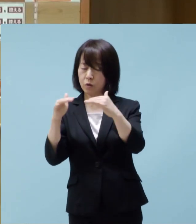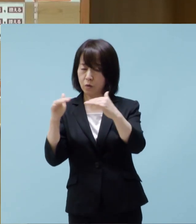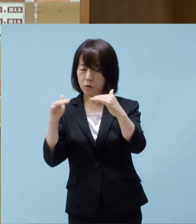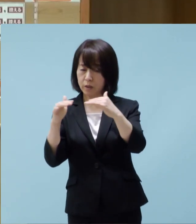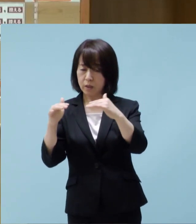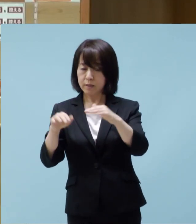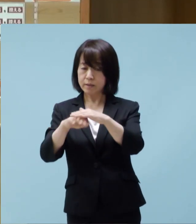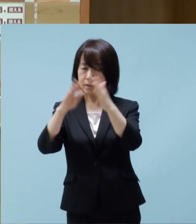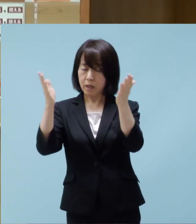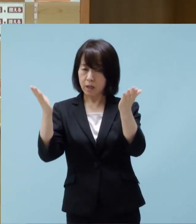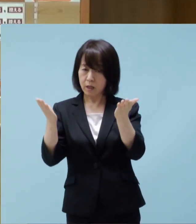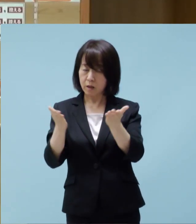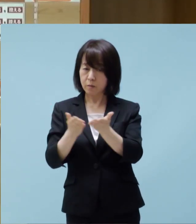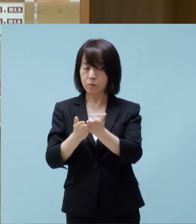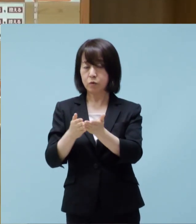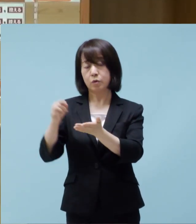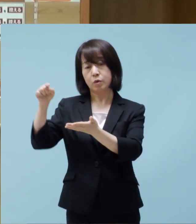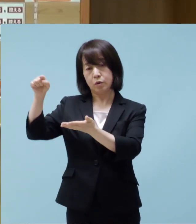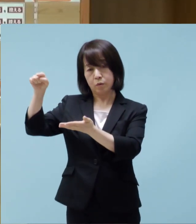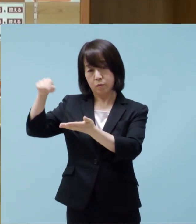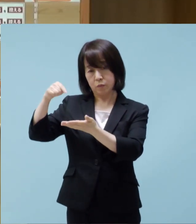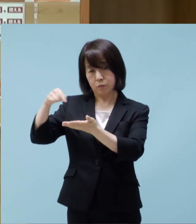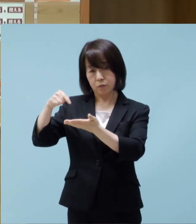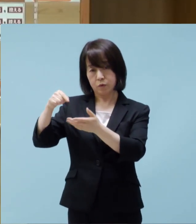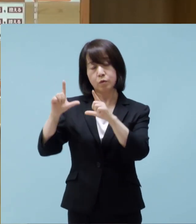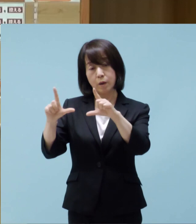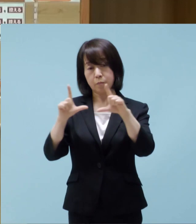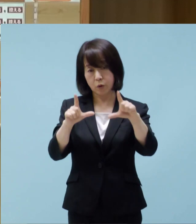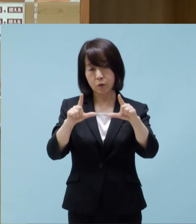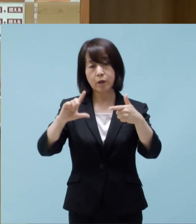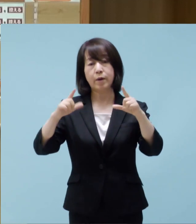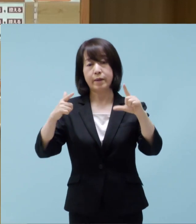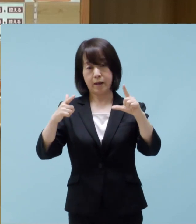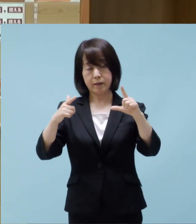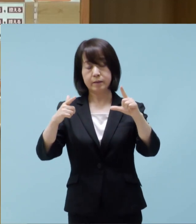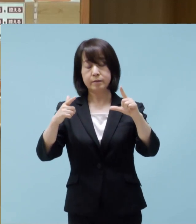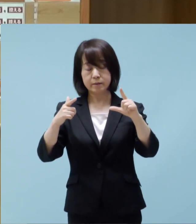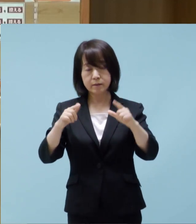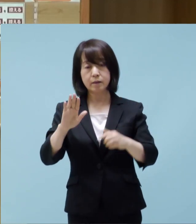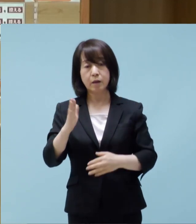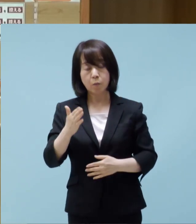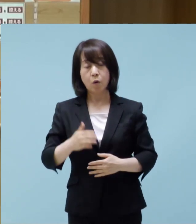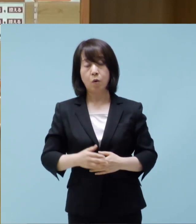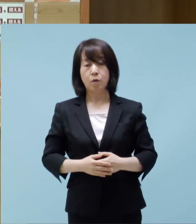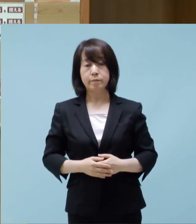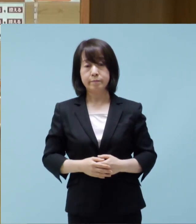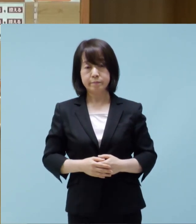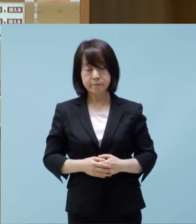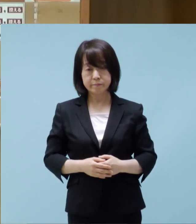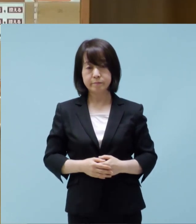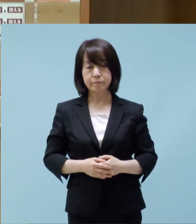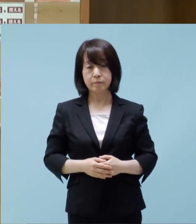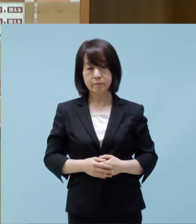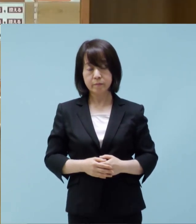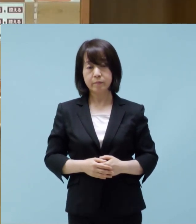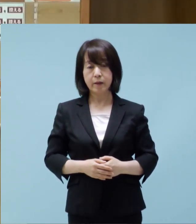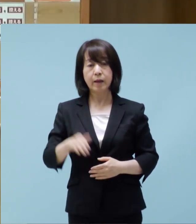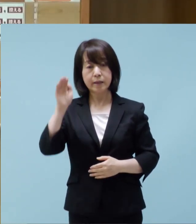のを1から10まで言ってくるわけではないわけですけども、そういった状況の中で決定しているということです